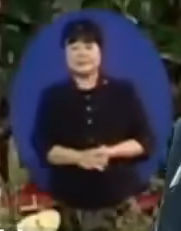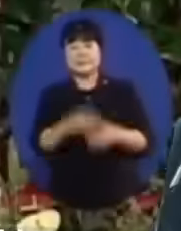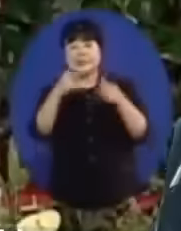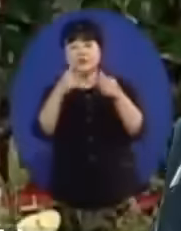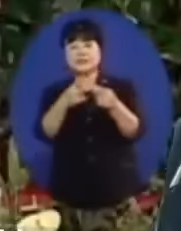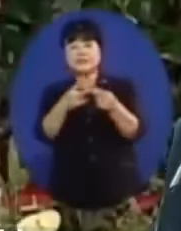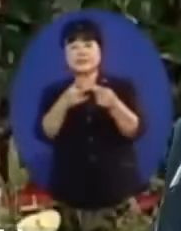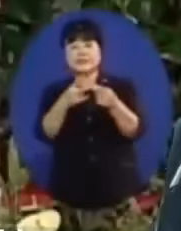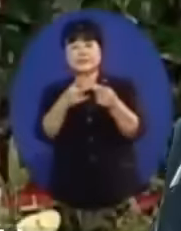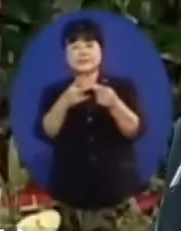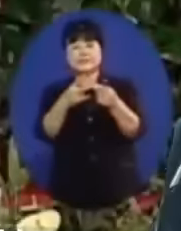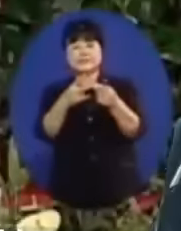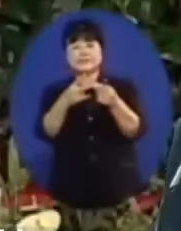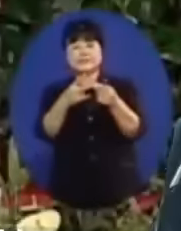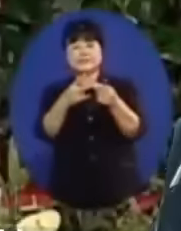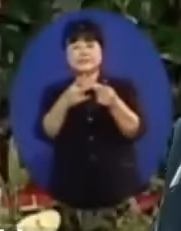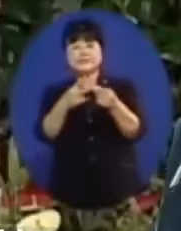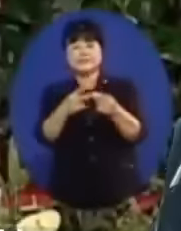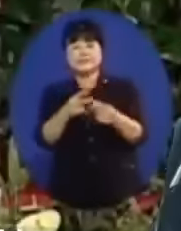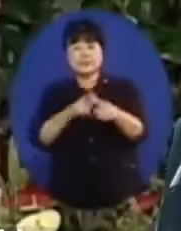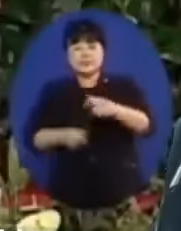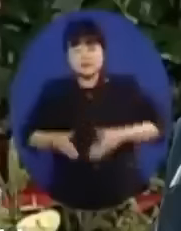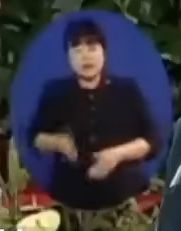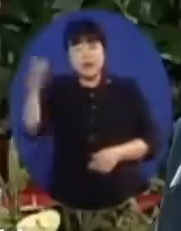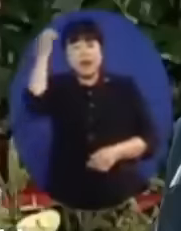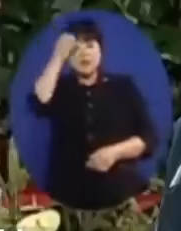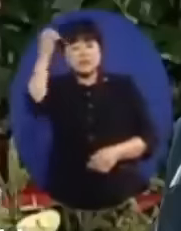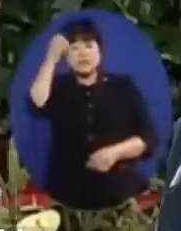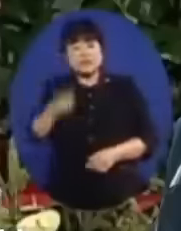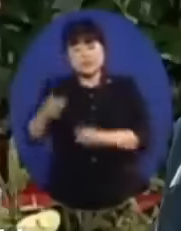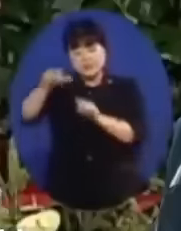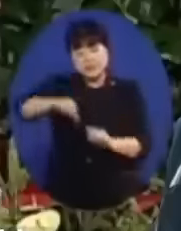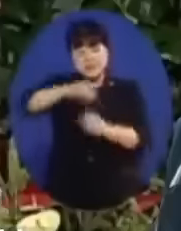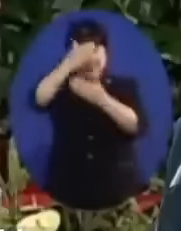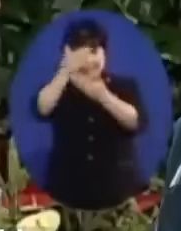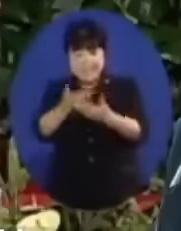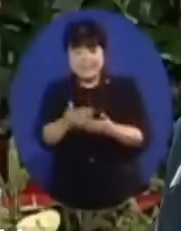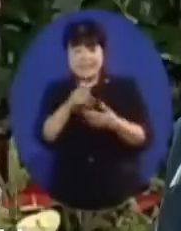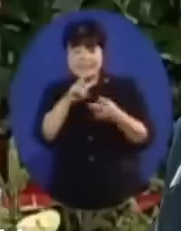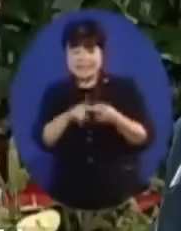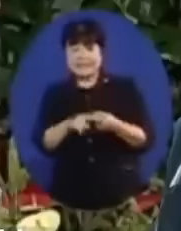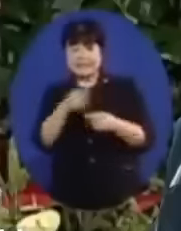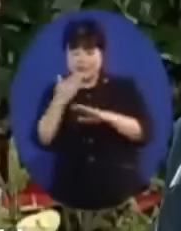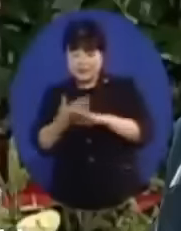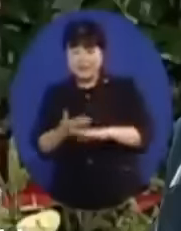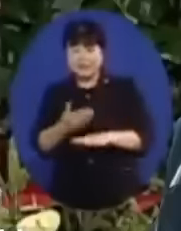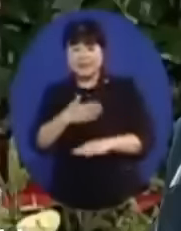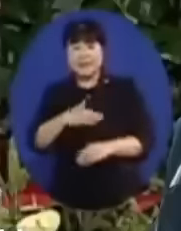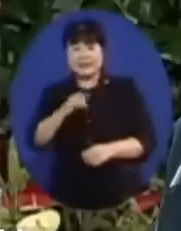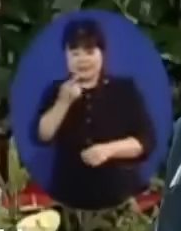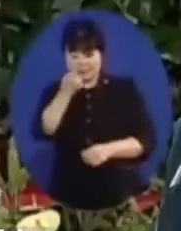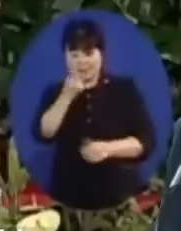둘째로 우리가 중생과 성령 세례의 차이를 알아야 되는 것입니다.